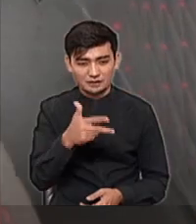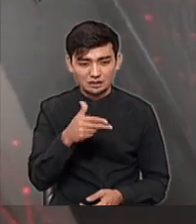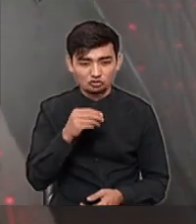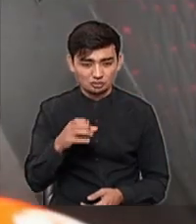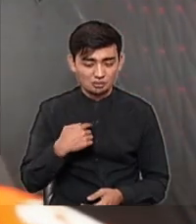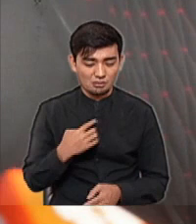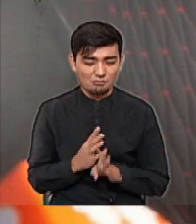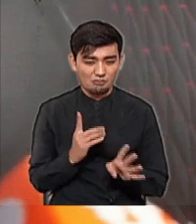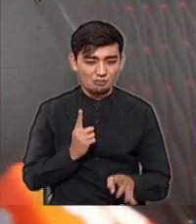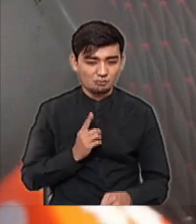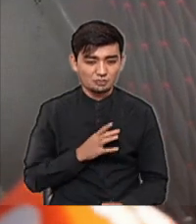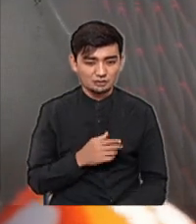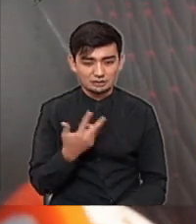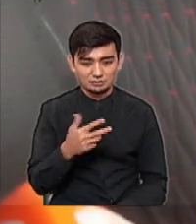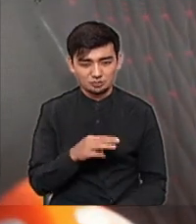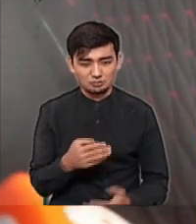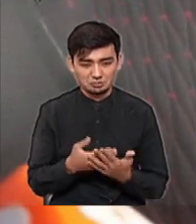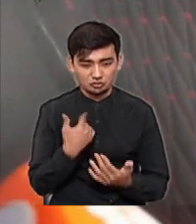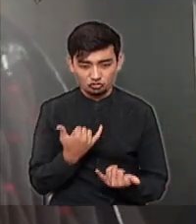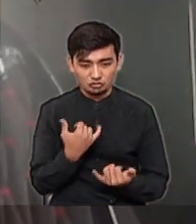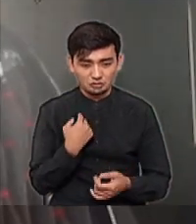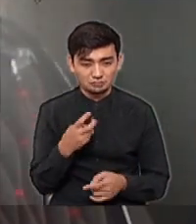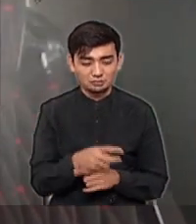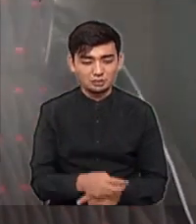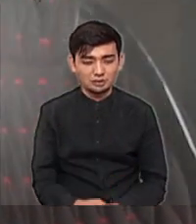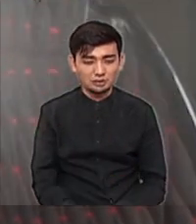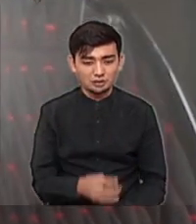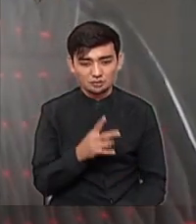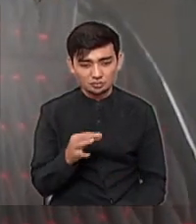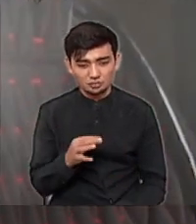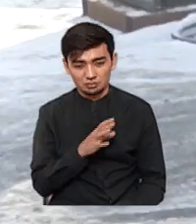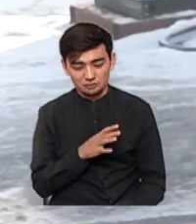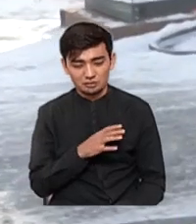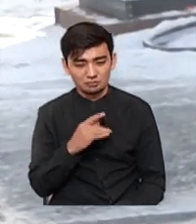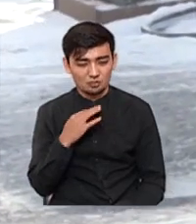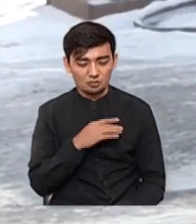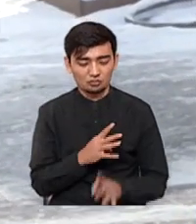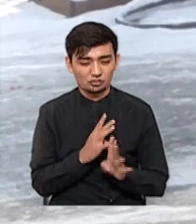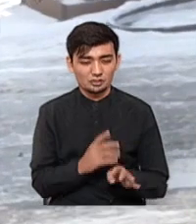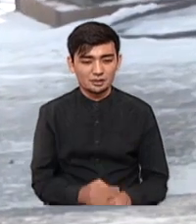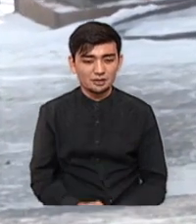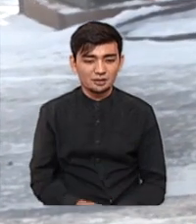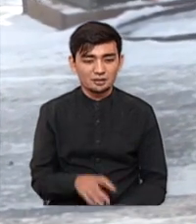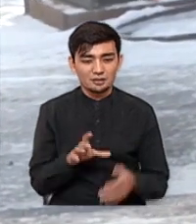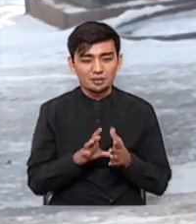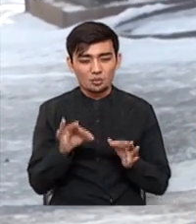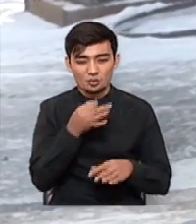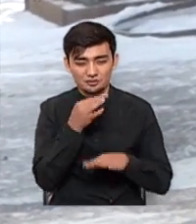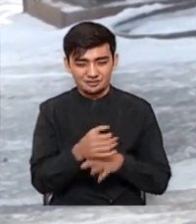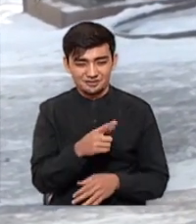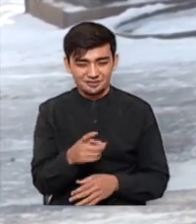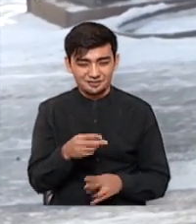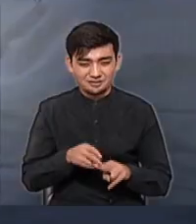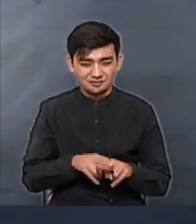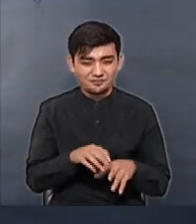онда. Қазір келдім, бір жарты сағаттай болды газдың жоғына. Бірақ бір демалыстай болды. Ал энергетика саласына жауапты